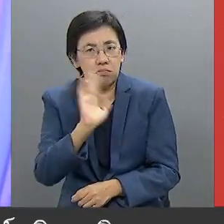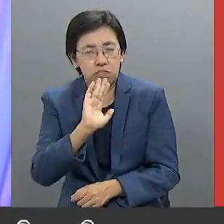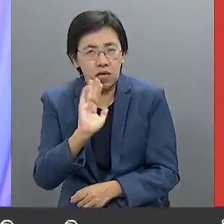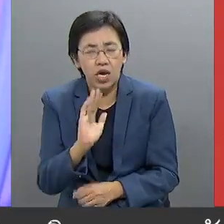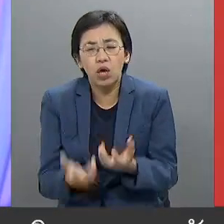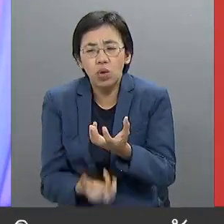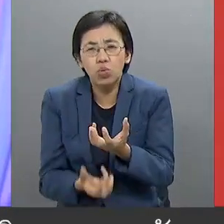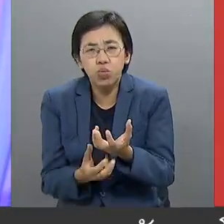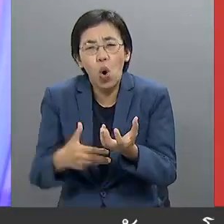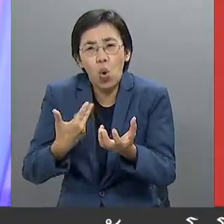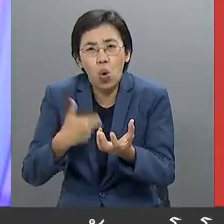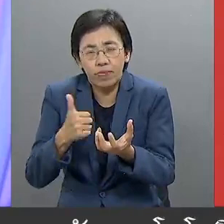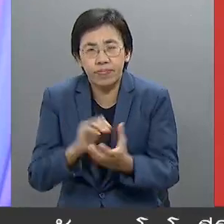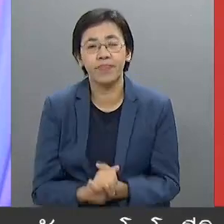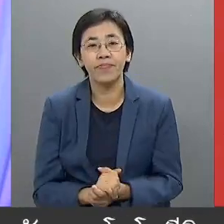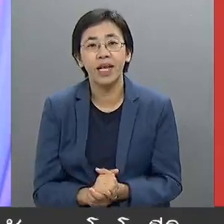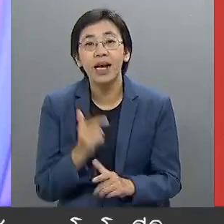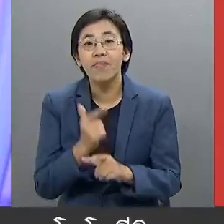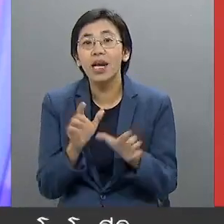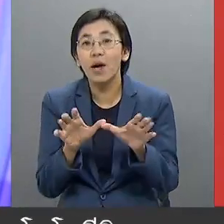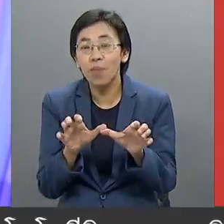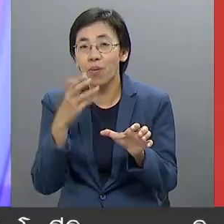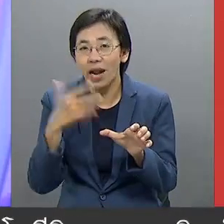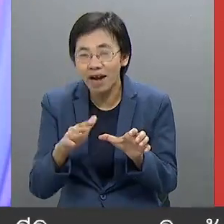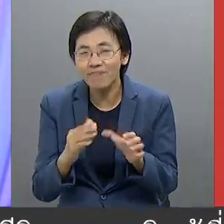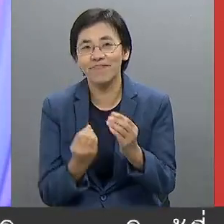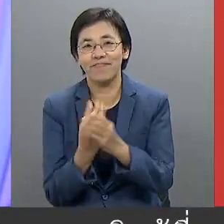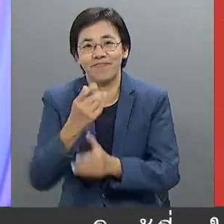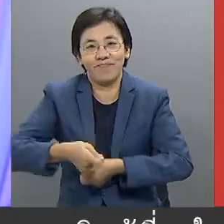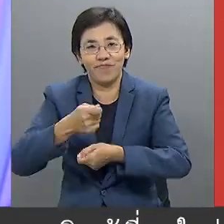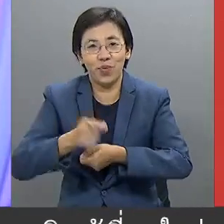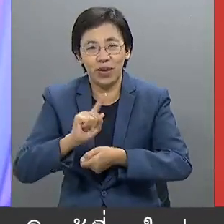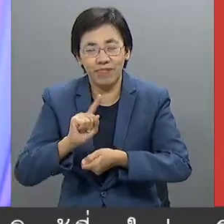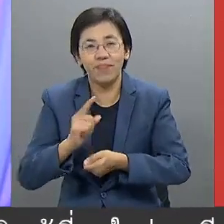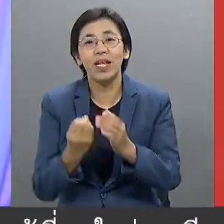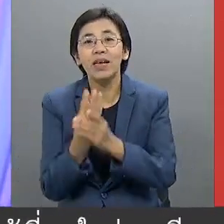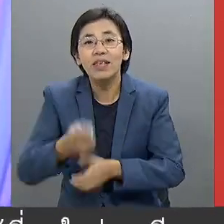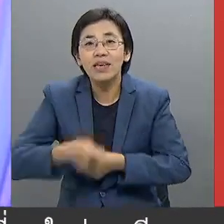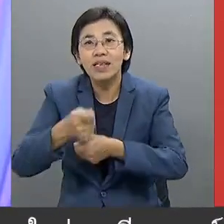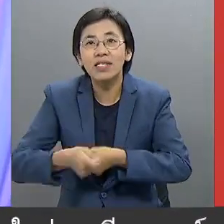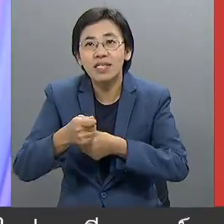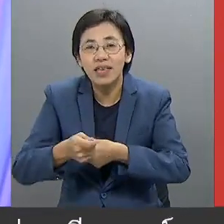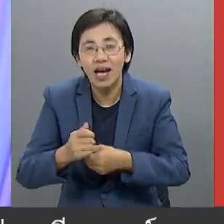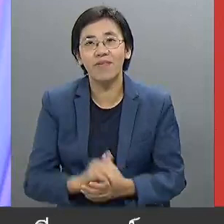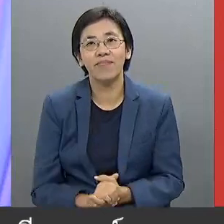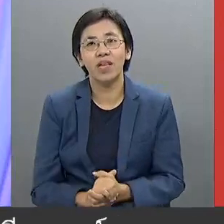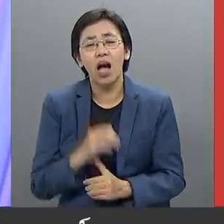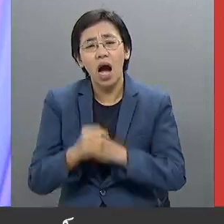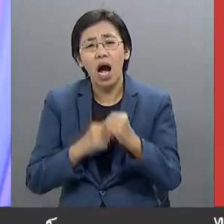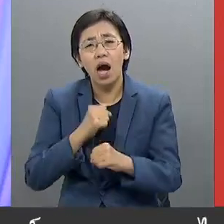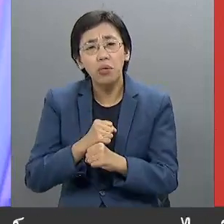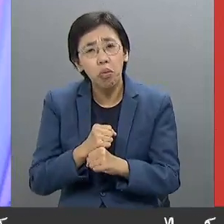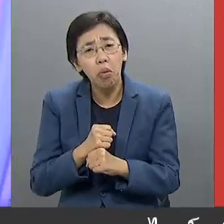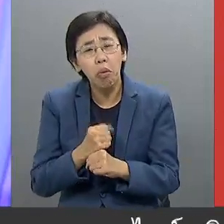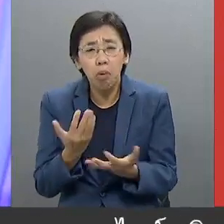เลี้ยงปูเลี้ยงสัตว์ไปแล้วมาปลูกพืชกันบ้างดีกว่าเรื่องของการทำเกษตรอายุไม่ใช่ข้อจำกัดนะครับไม่ว่าคุณจะอายุแค่ไหนก็ปลูก